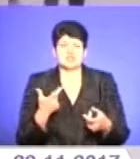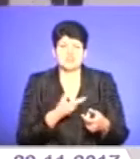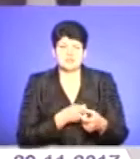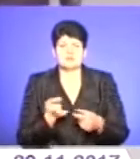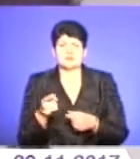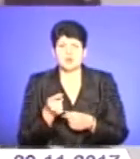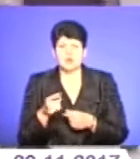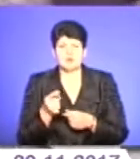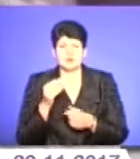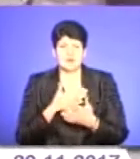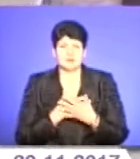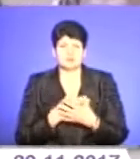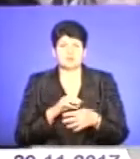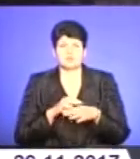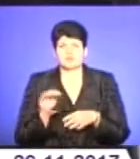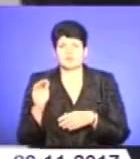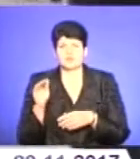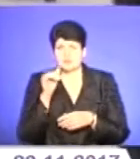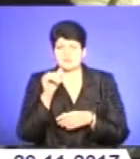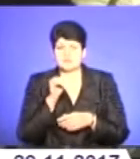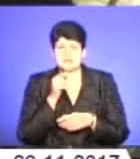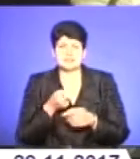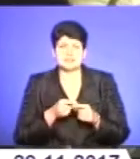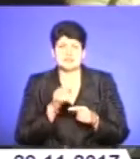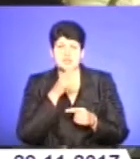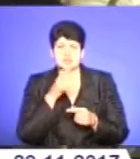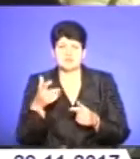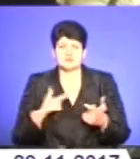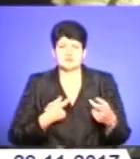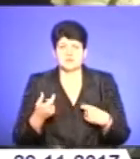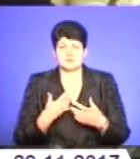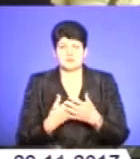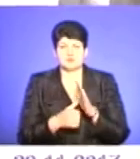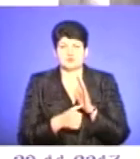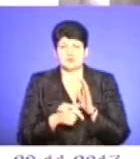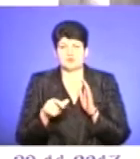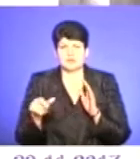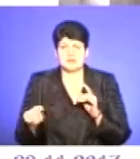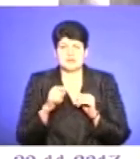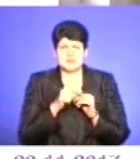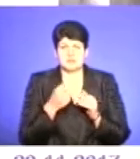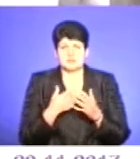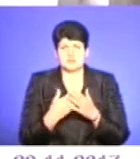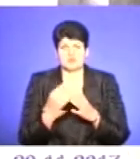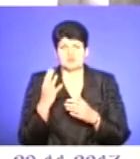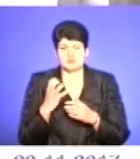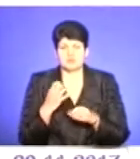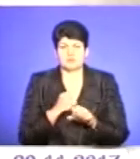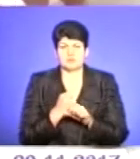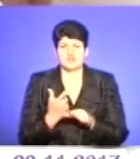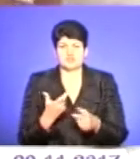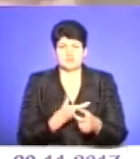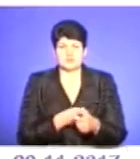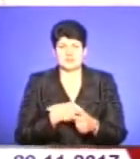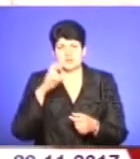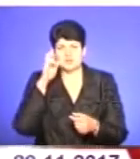активну імунізацію проводять з жовтня. За цей час лікарі вакцинували понад 600 людей, з них близько 400 зробили щеплення за